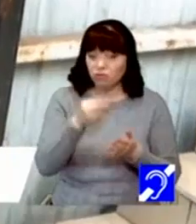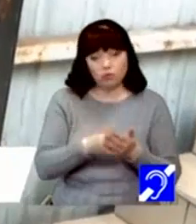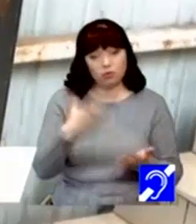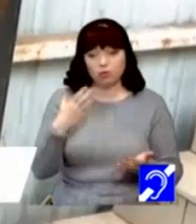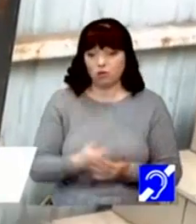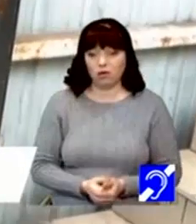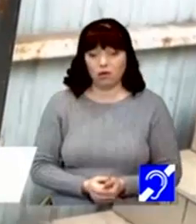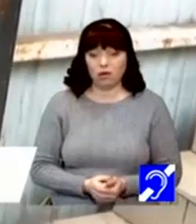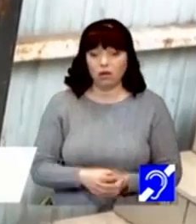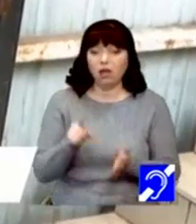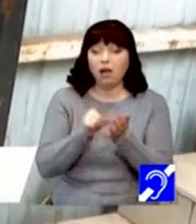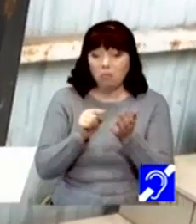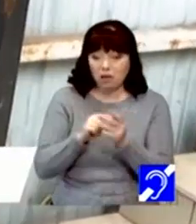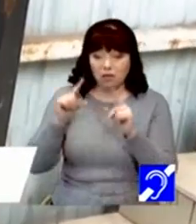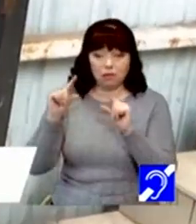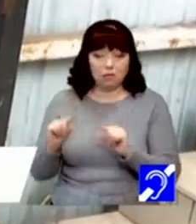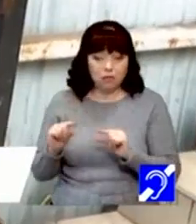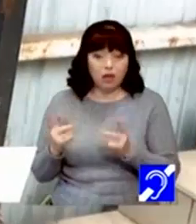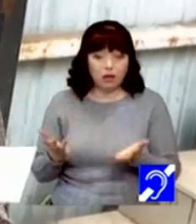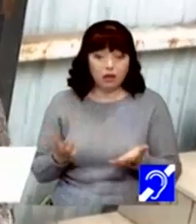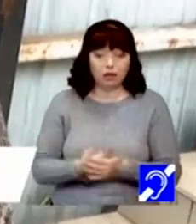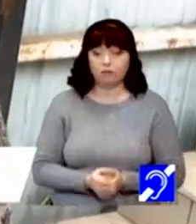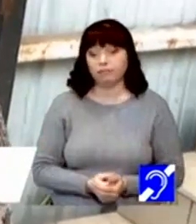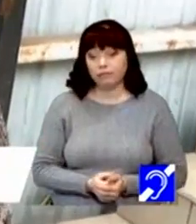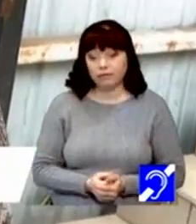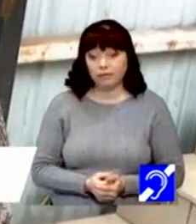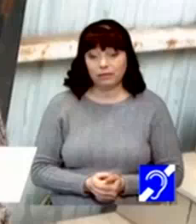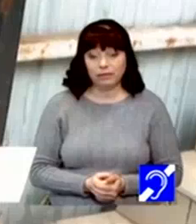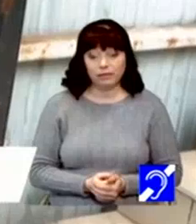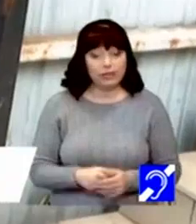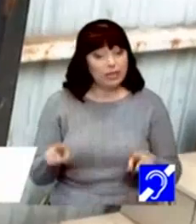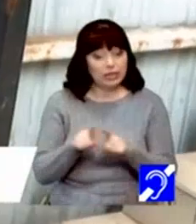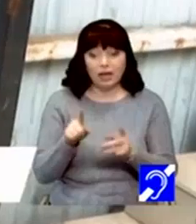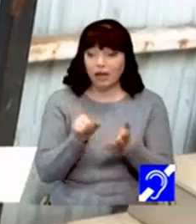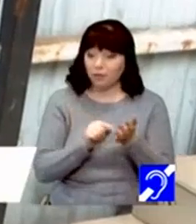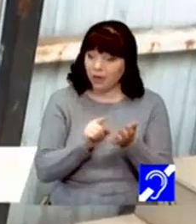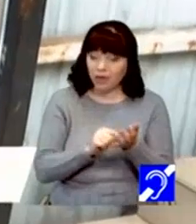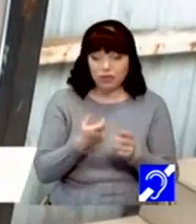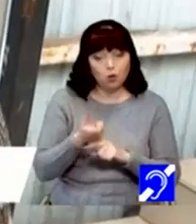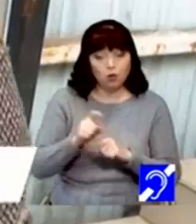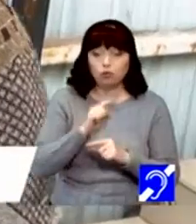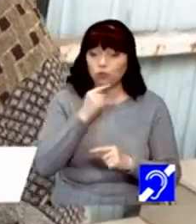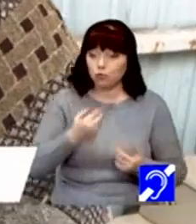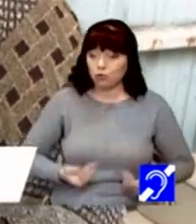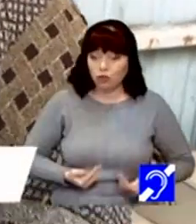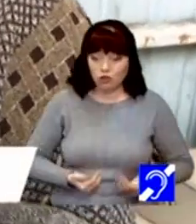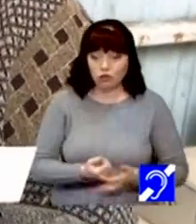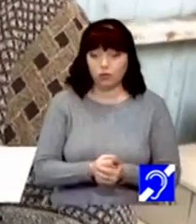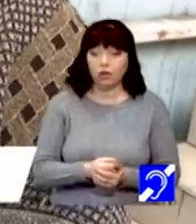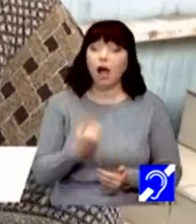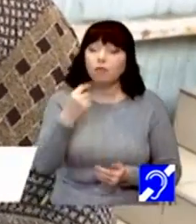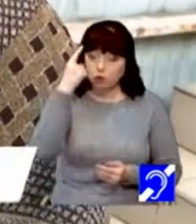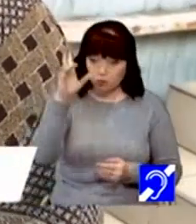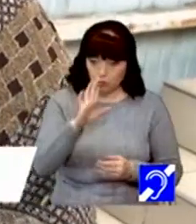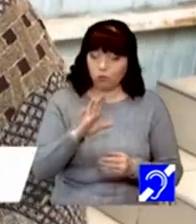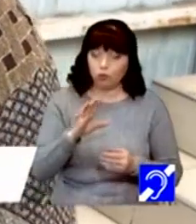și fișă unui coș atent fii foarte greu de trăit îmi voi face